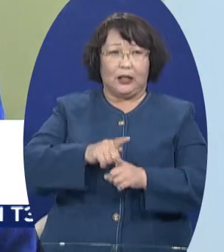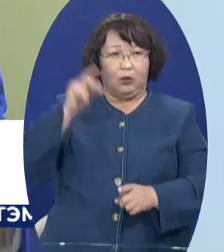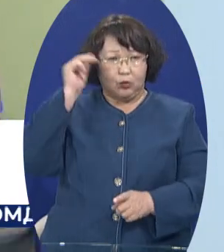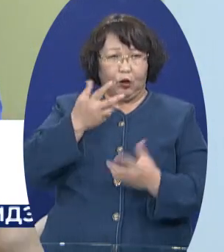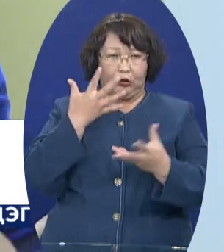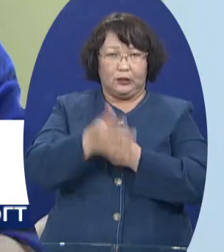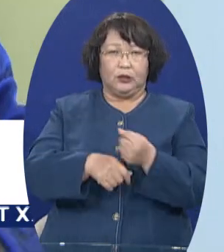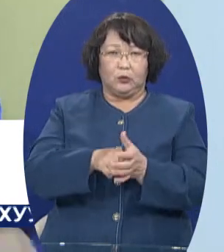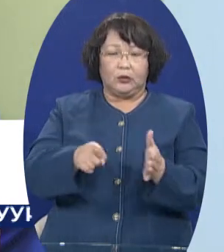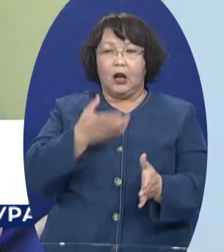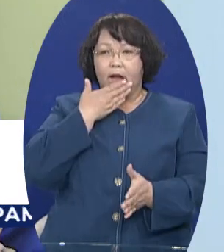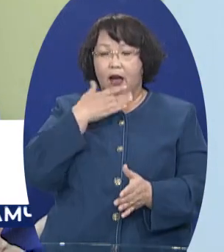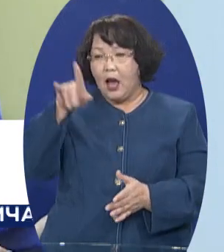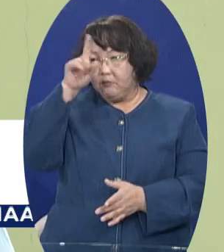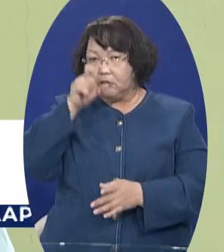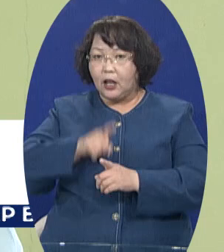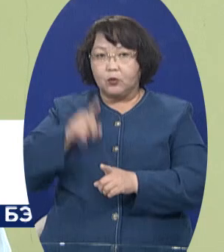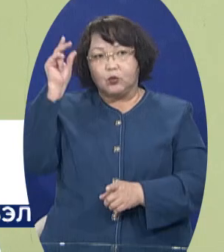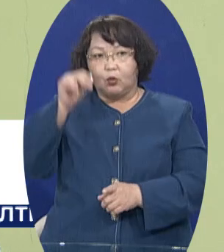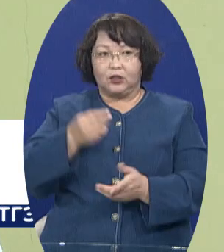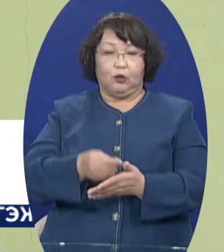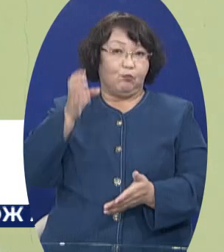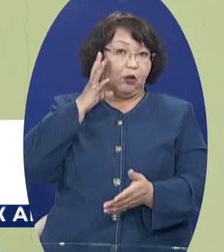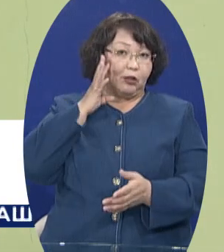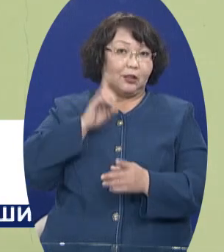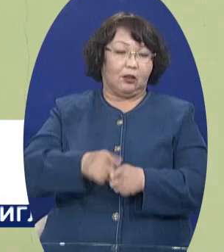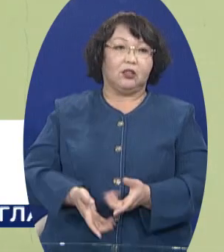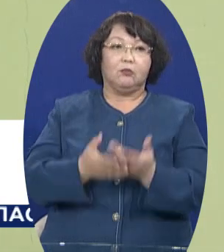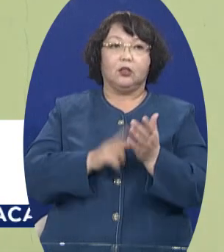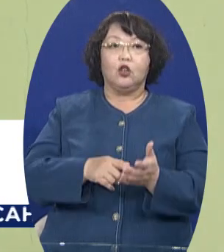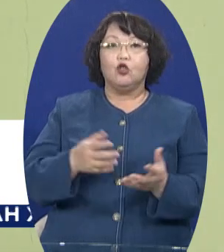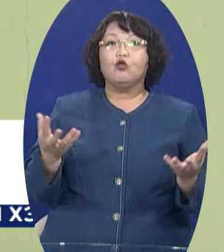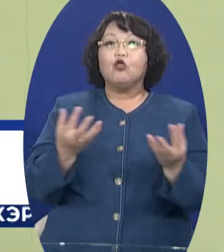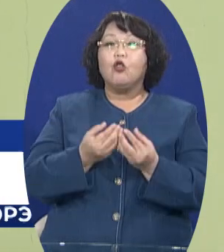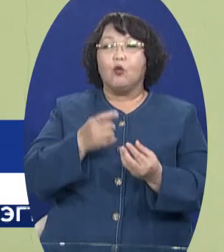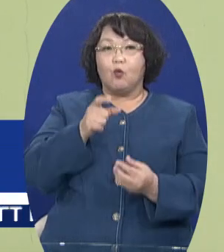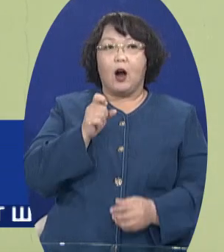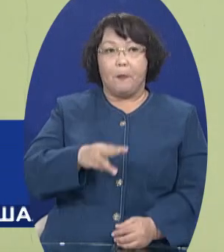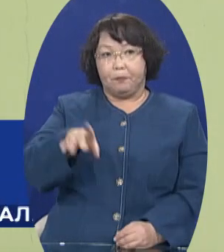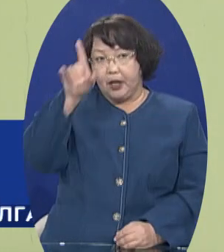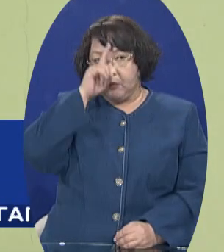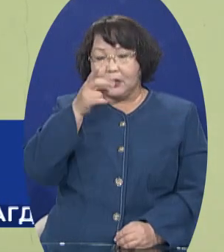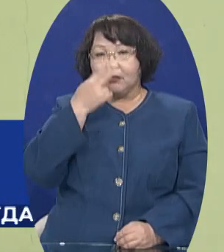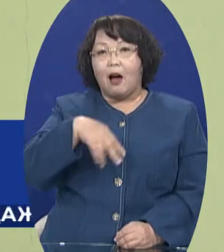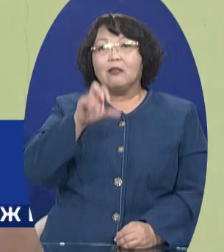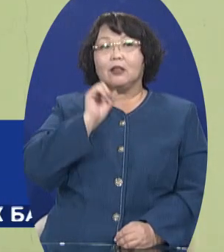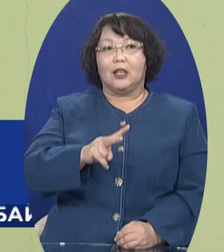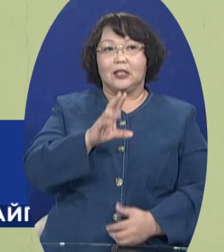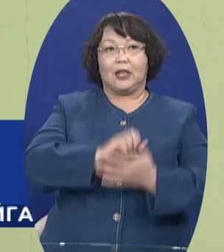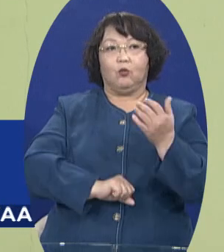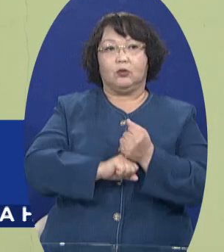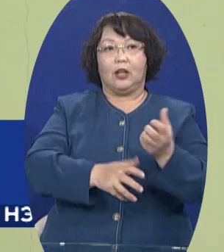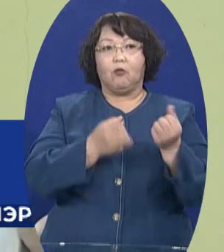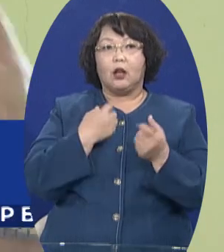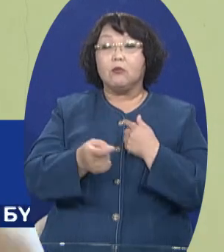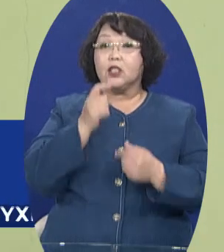ч юм уу. Тэгэхээр энэ дээр яг бодлогын асуудал. Нөгөө цөөхөн амтай уулзраас эрүүл мэндийн даатгалаас бас мөн санхүүжилтээ авахд бид нарт одоо хэцүү байдаг.